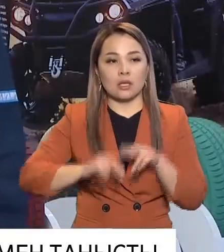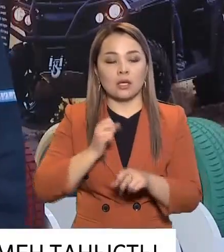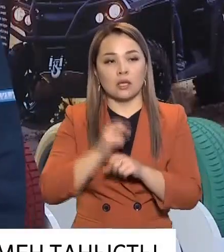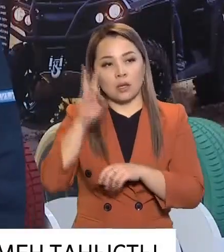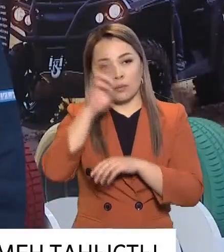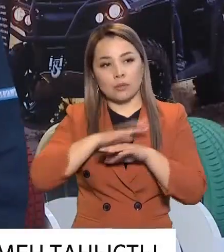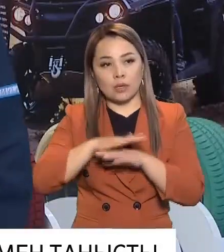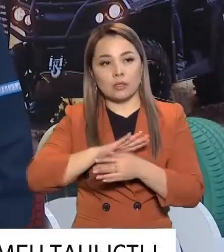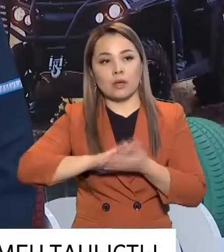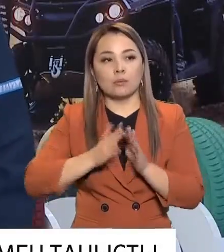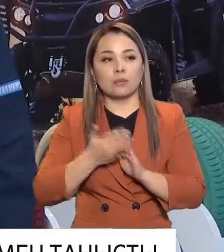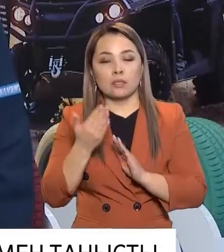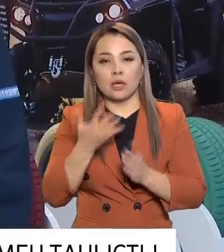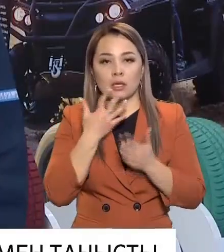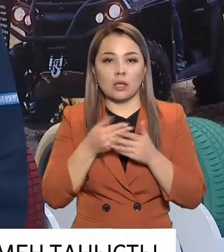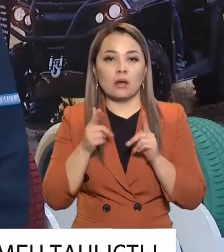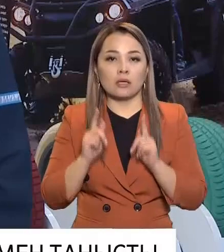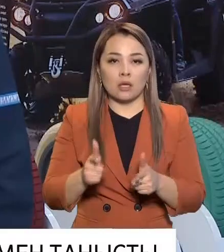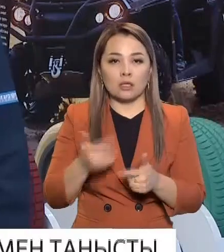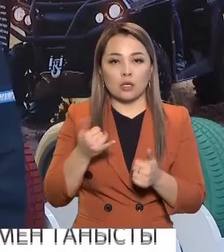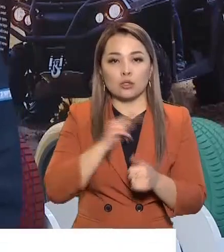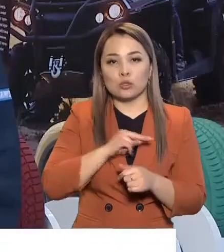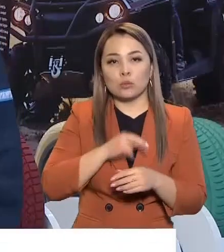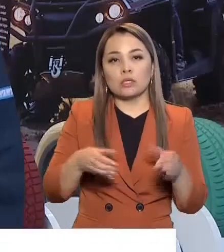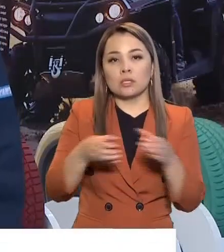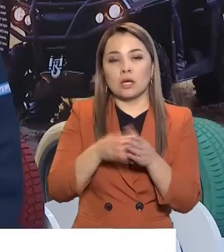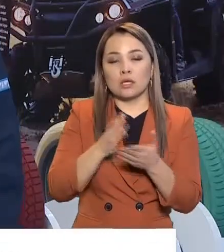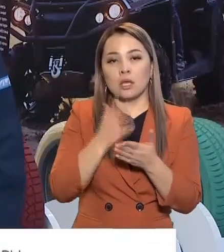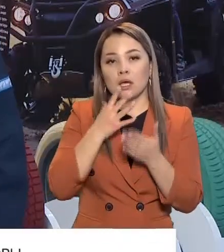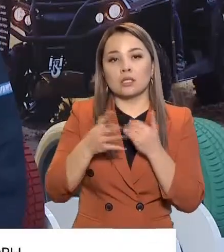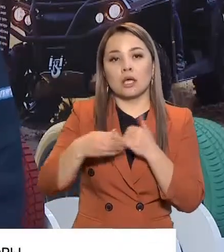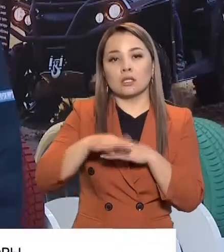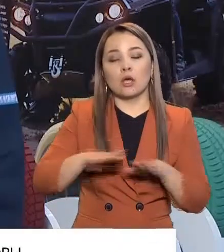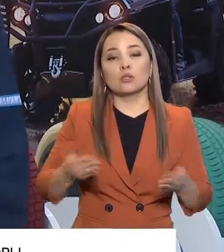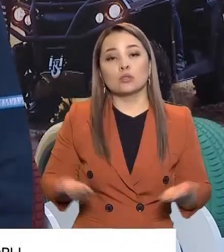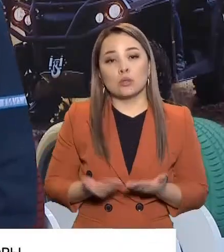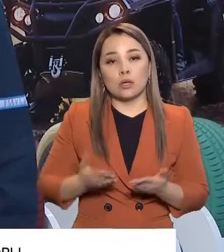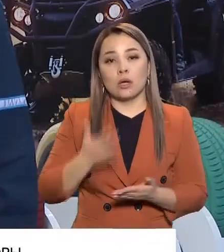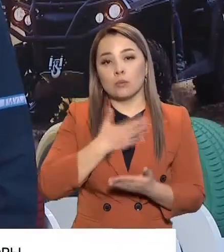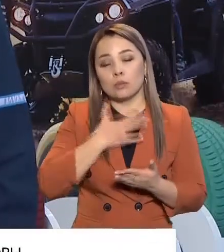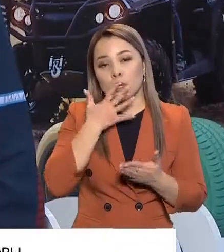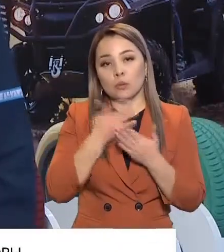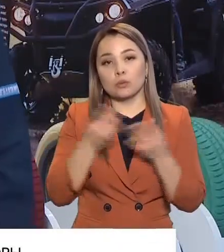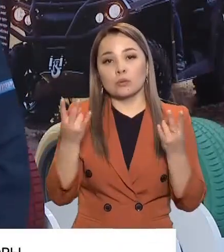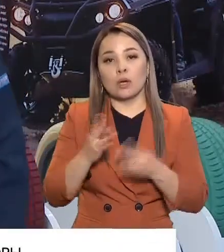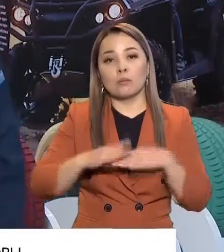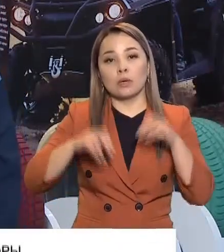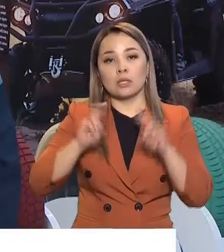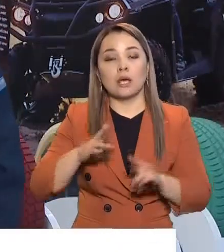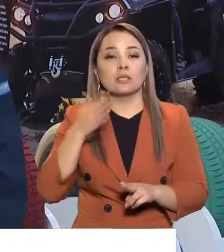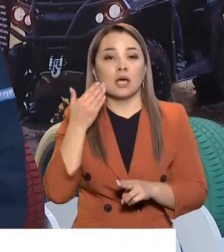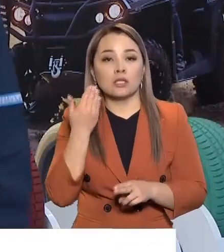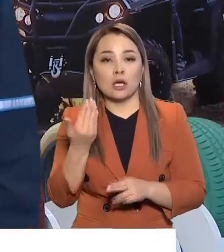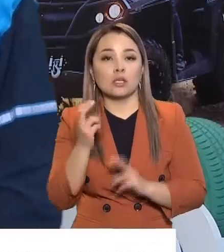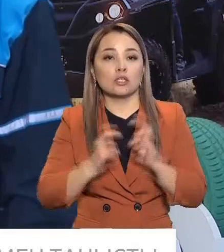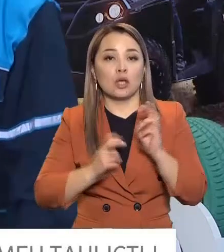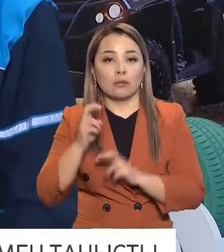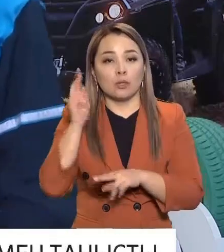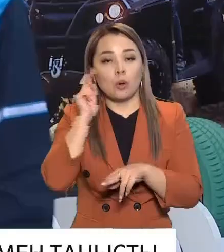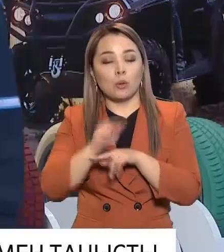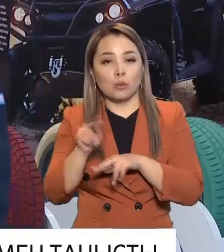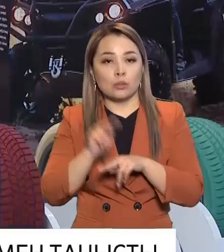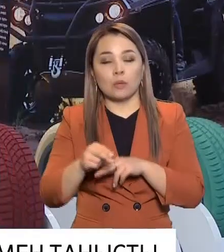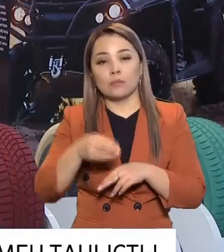Мемлекет аралық келісімге сай, жұмысшылардың барлығы жергілікті тұрғындар болады. Өзімізге қажетті мамандарды Татарстандағы зауыттарды оқытып,